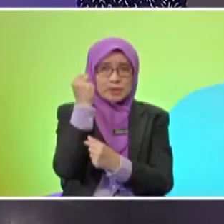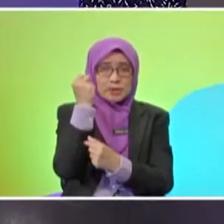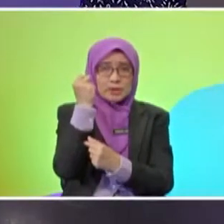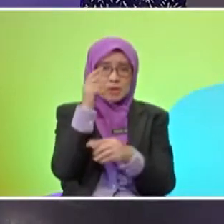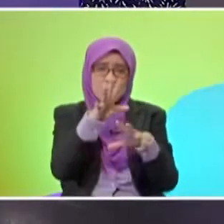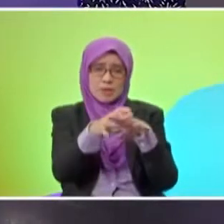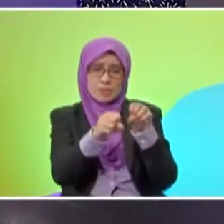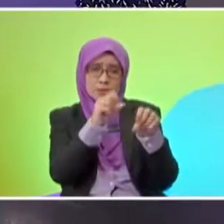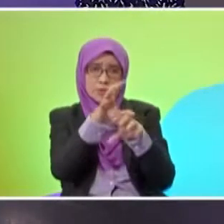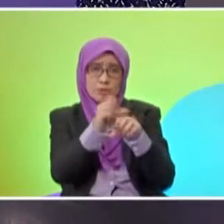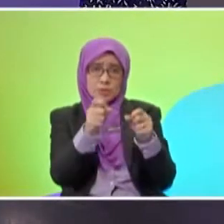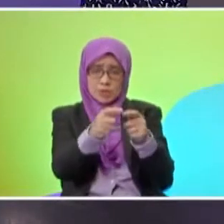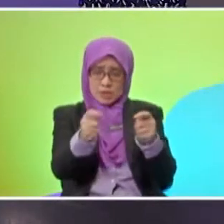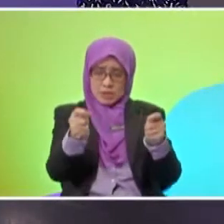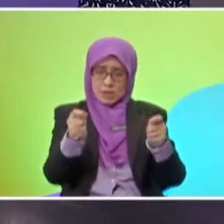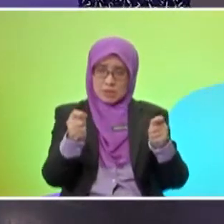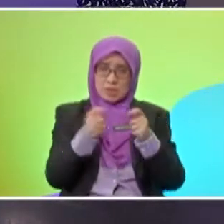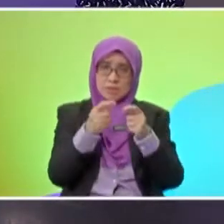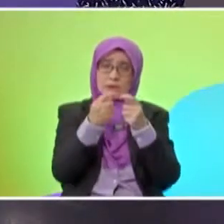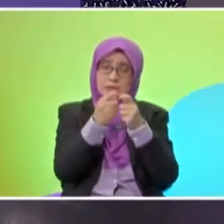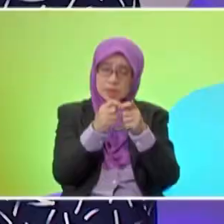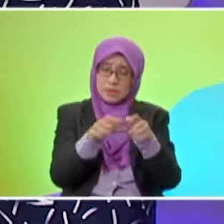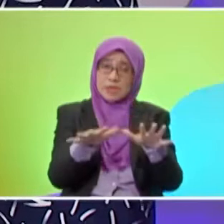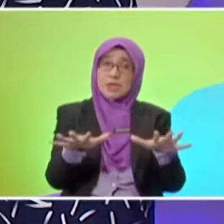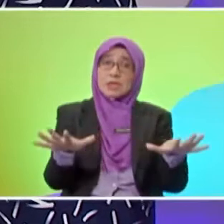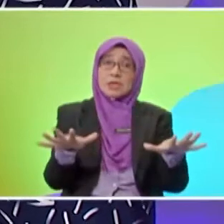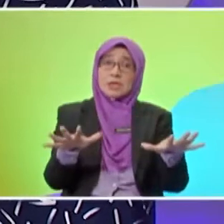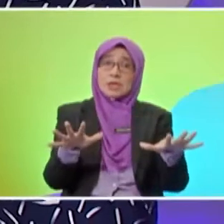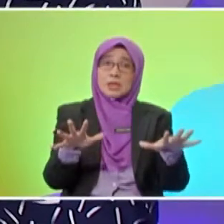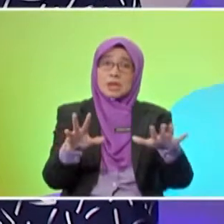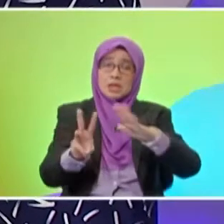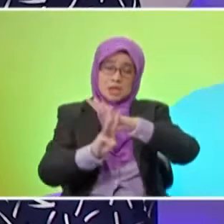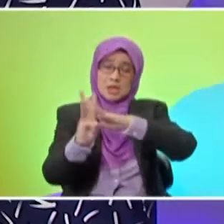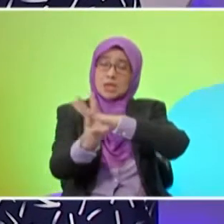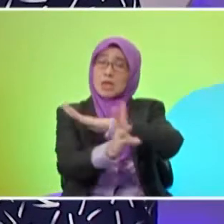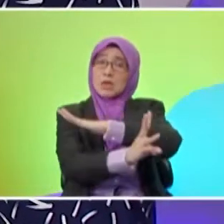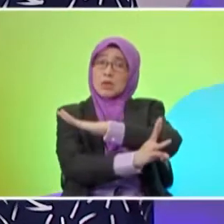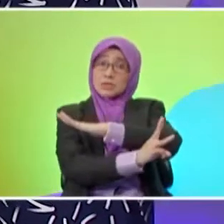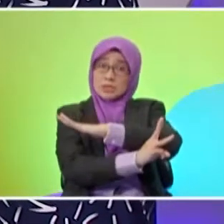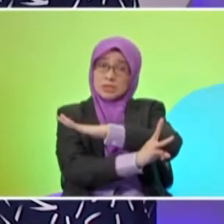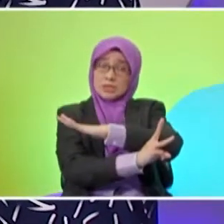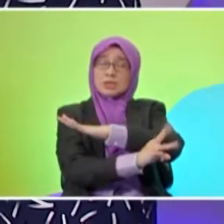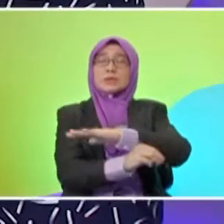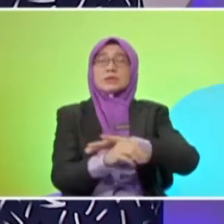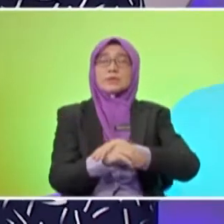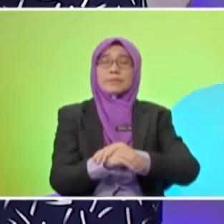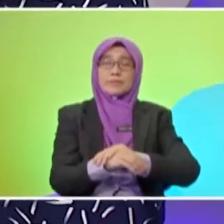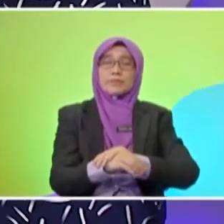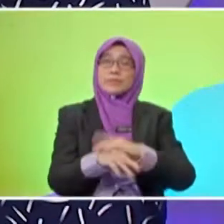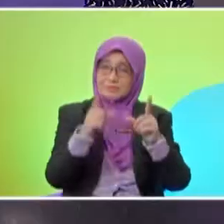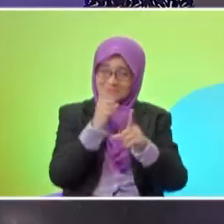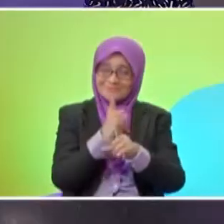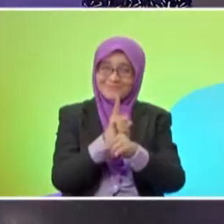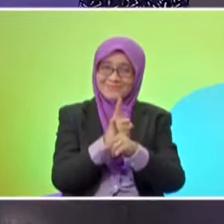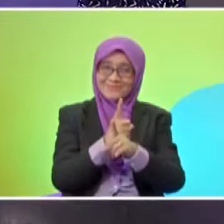berebut tempat tinggal Puas lo yeah kawasan-kawasan yang paling sesuai situ lagi debun betul-betul